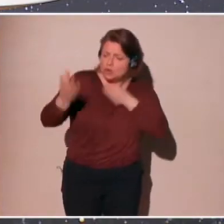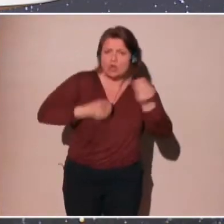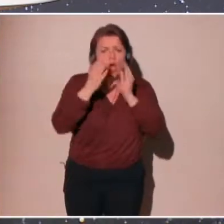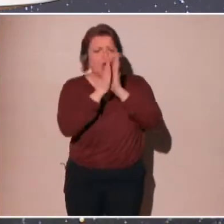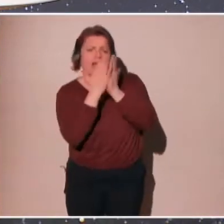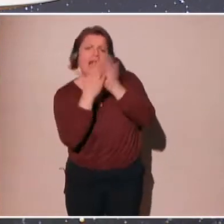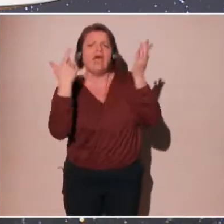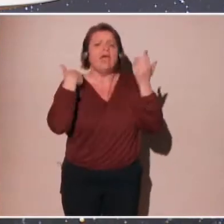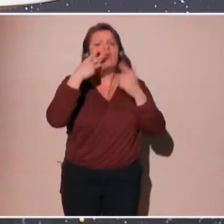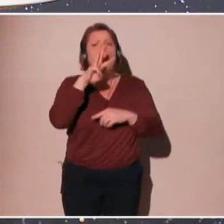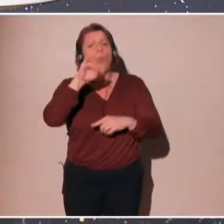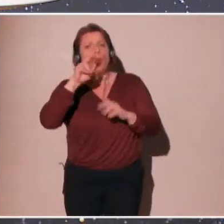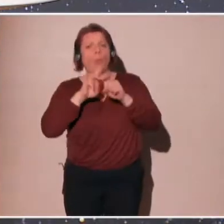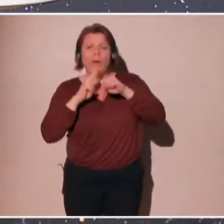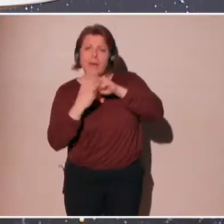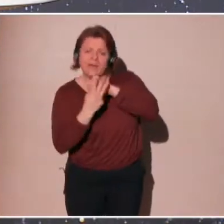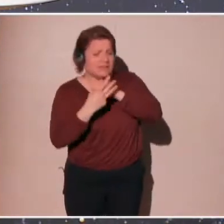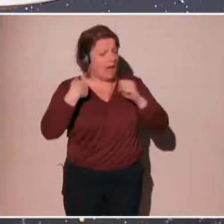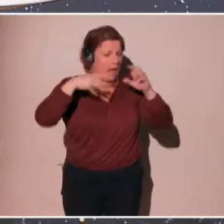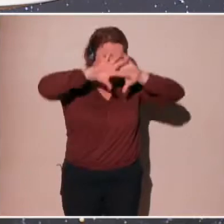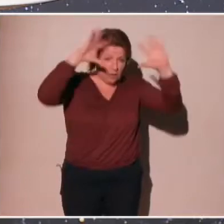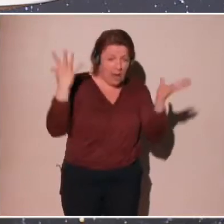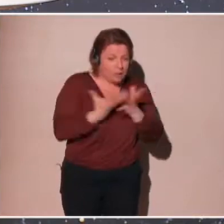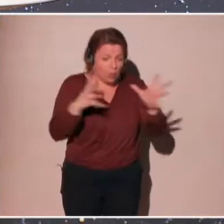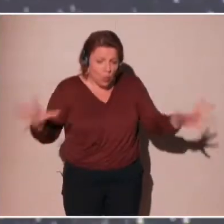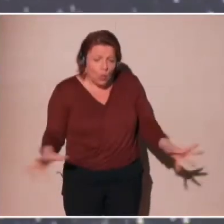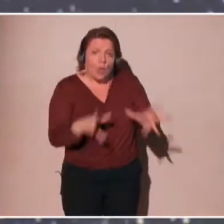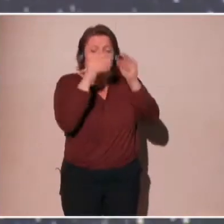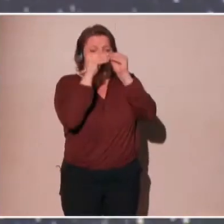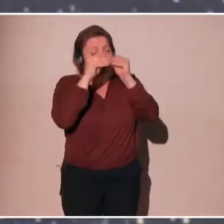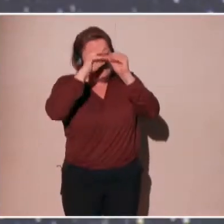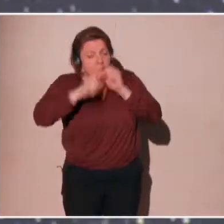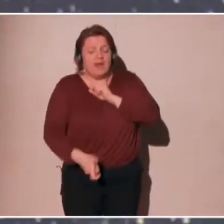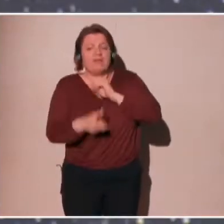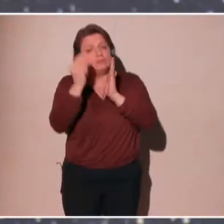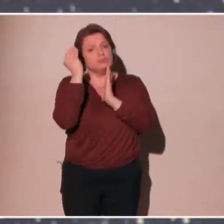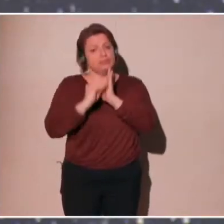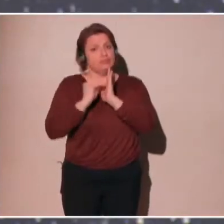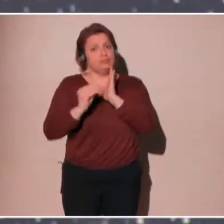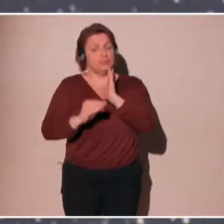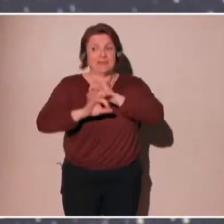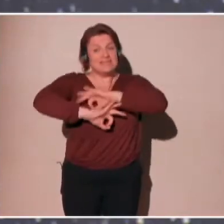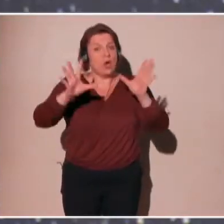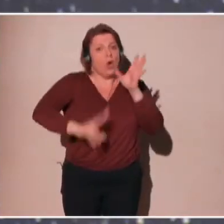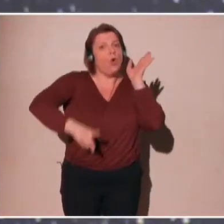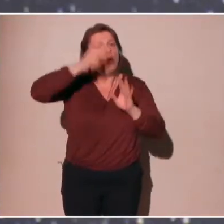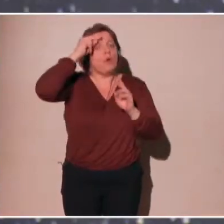Wikipédia. Il les mixe, les combine, les optimise et produit une dissertation sans avoir rien compris.